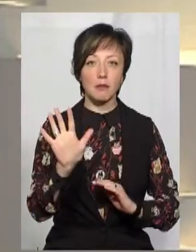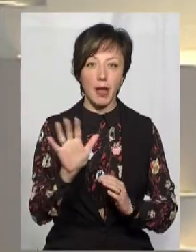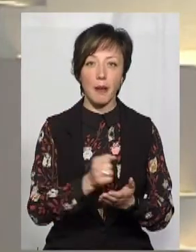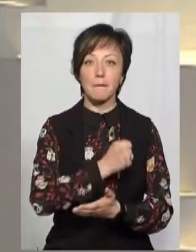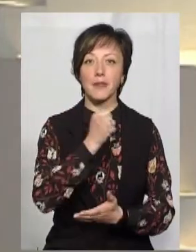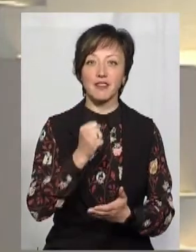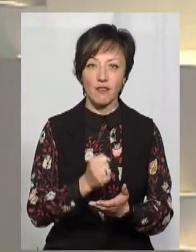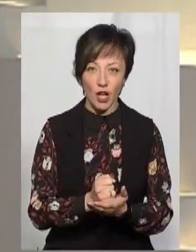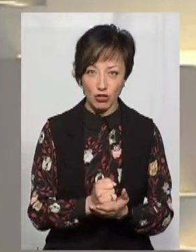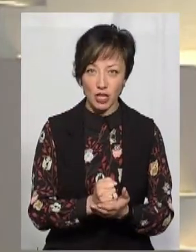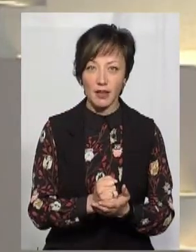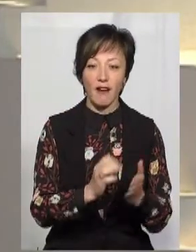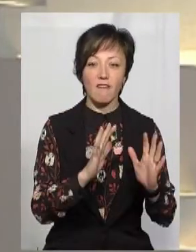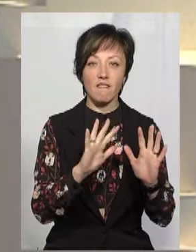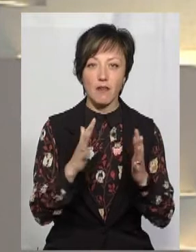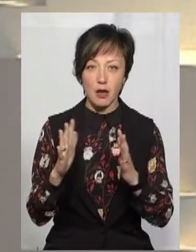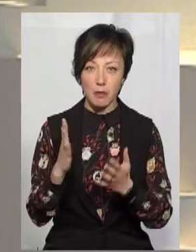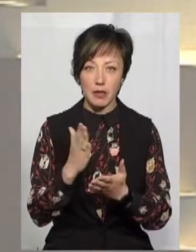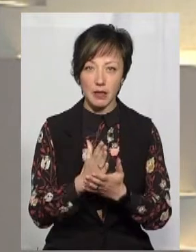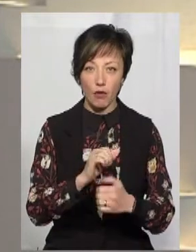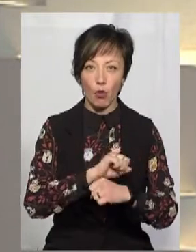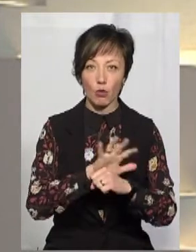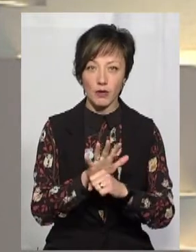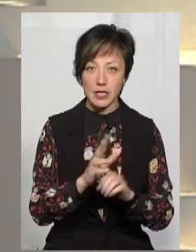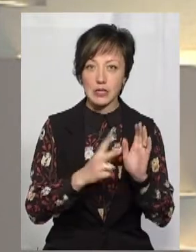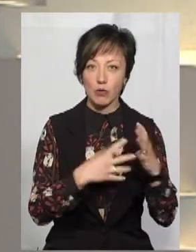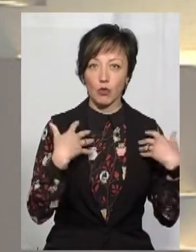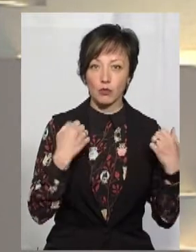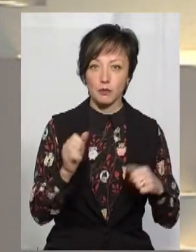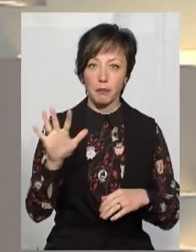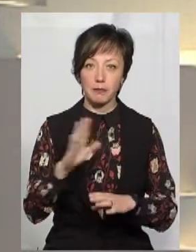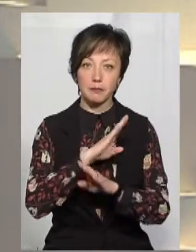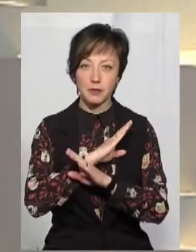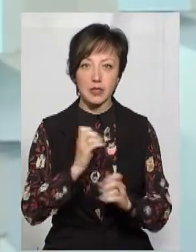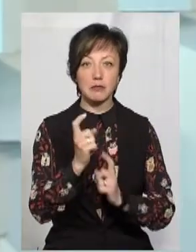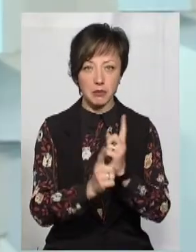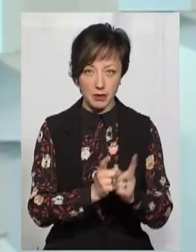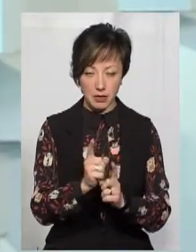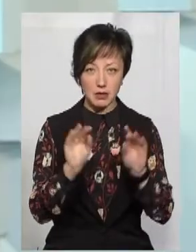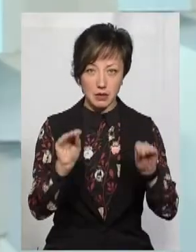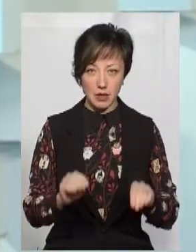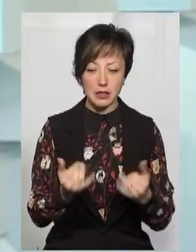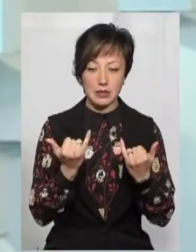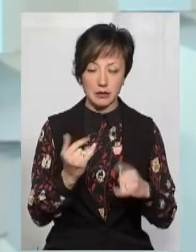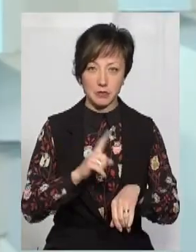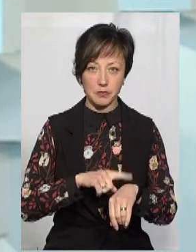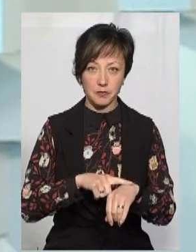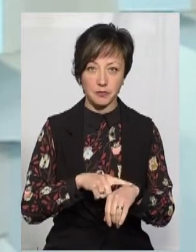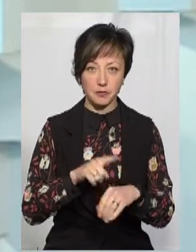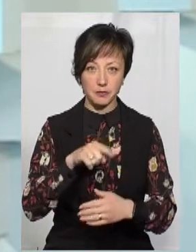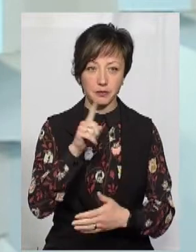випадків коронавірусу, 7 одужали, 5 випадків маємо летальних. Чи змінились оперативні дані станом на цю